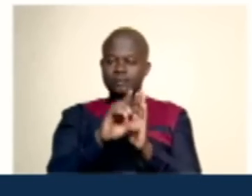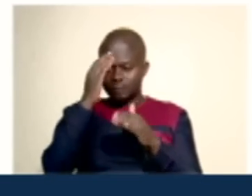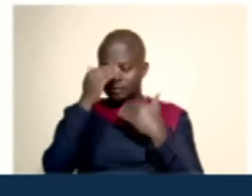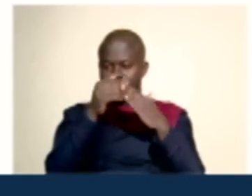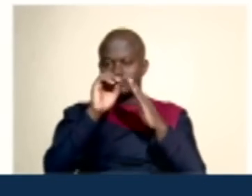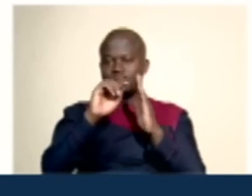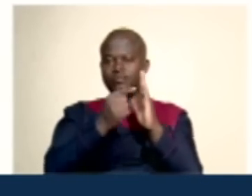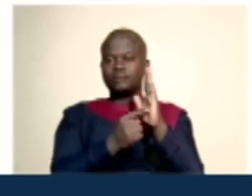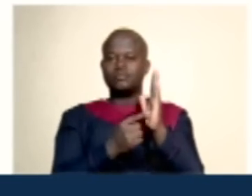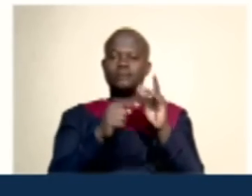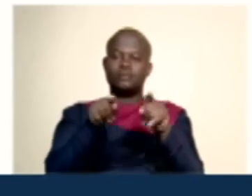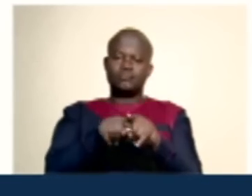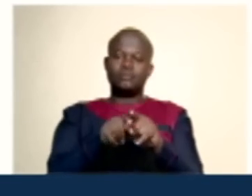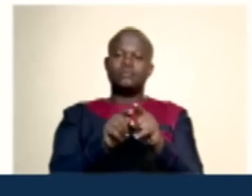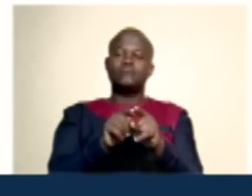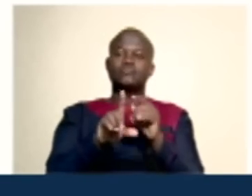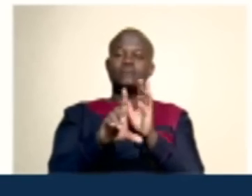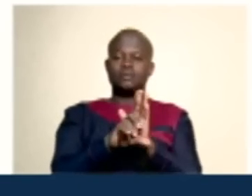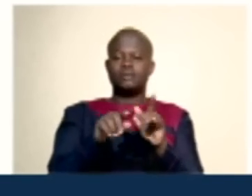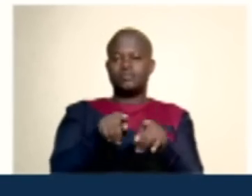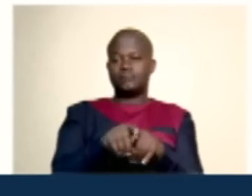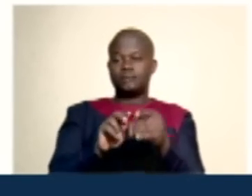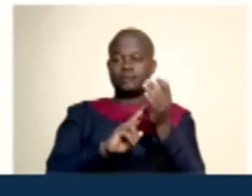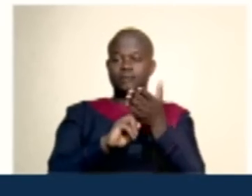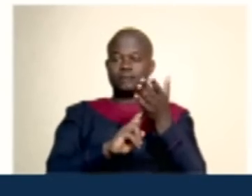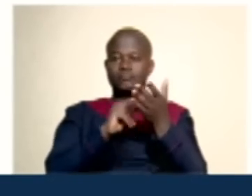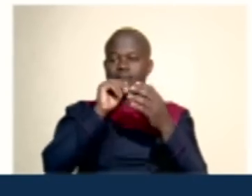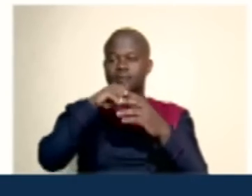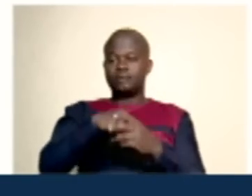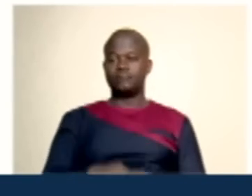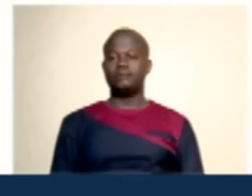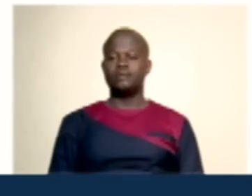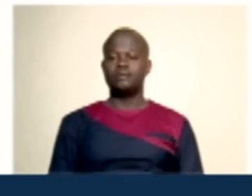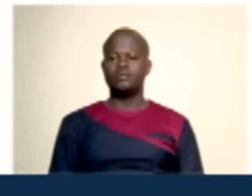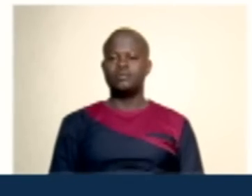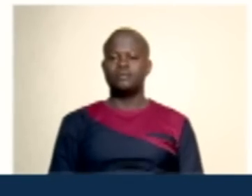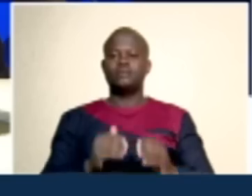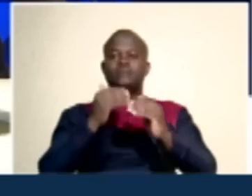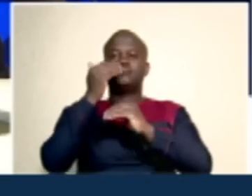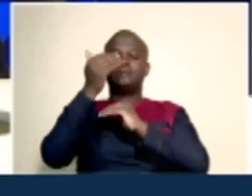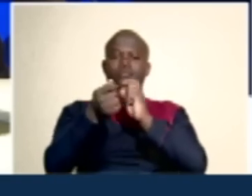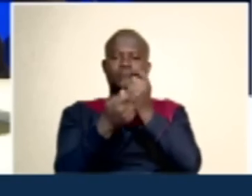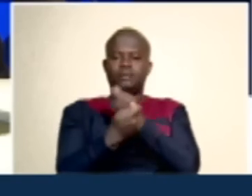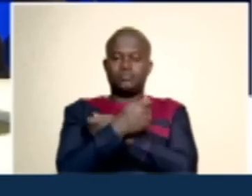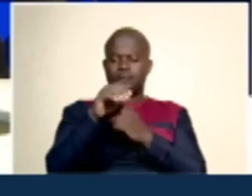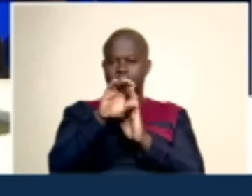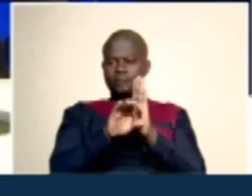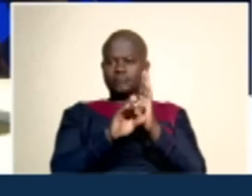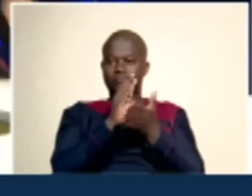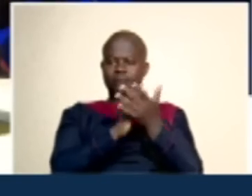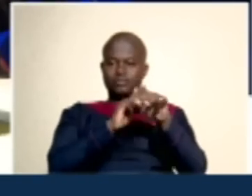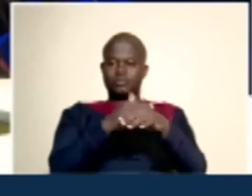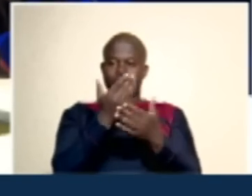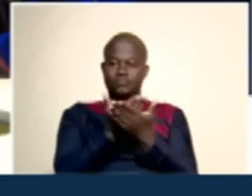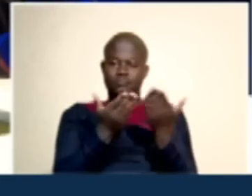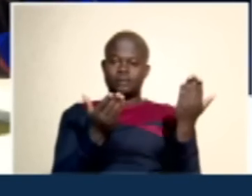ko amabwiriza nayo ari nayo n'amategeko nayo akoreshwa ntabwo yari arimo rero hanyuma guhindura itegeko nshinga hari igihe bisaba